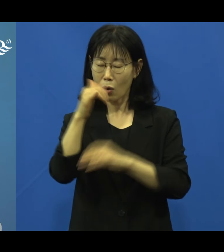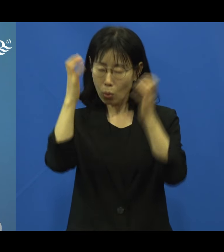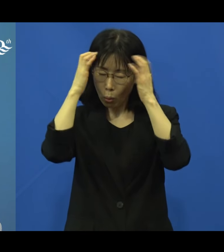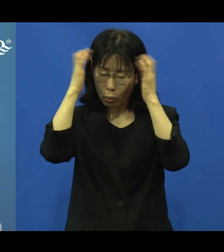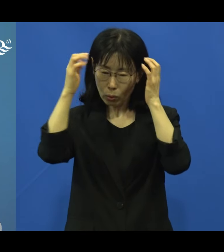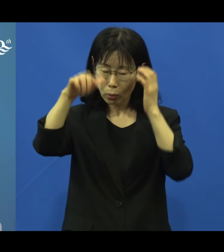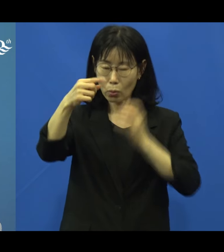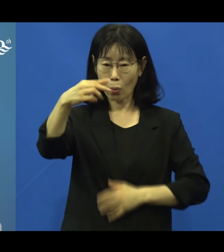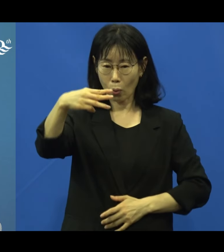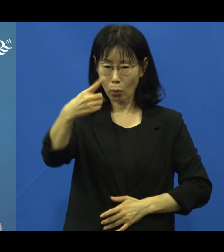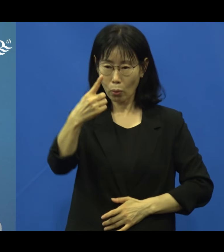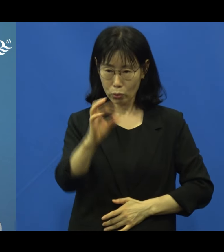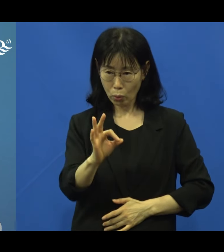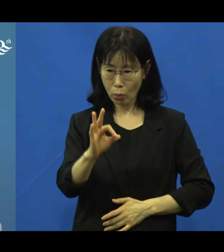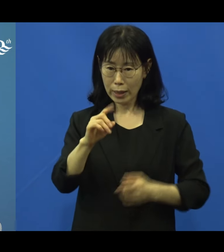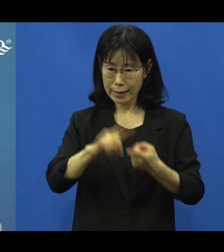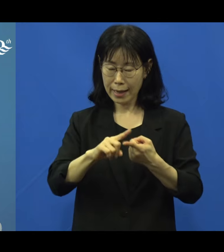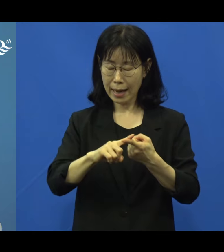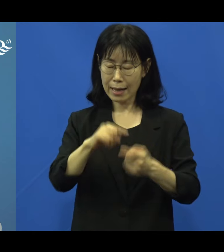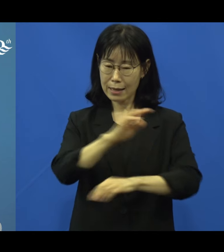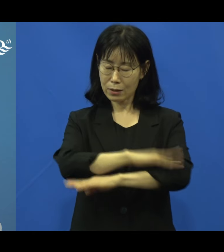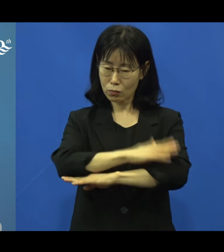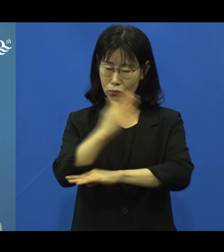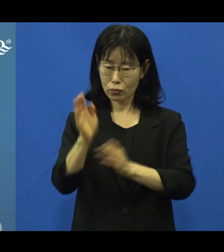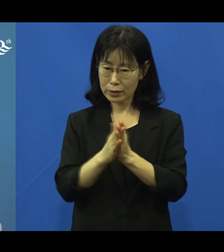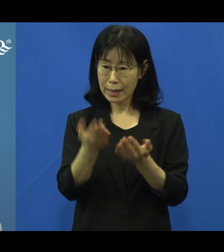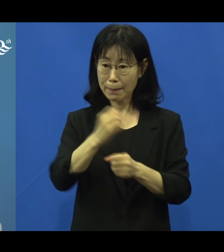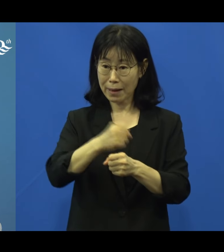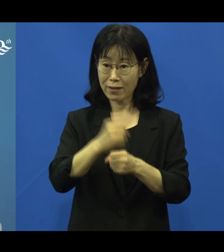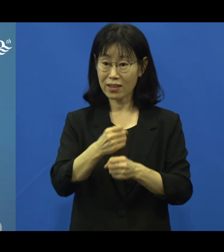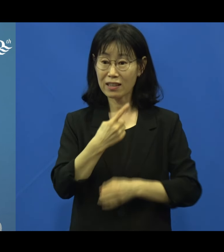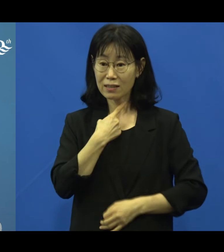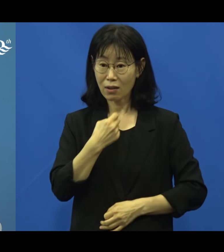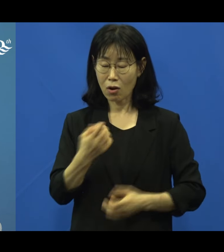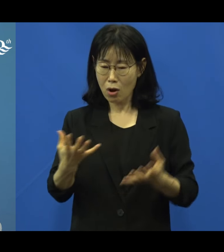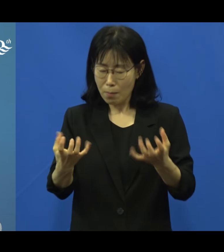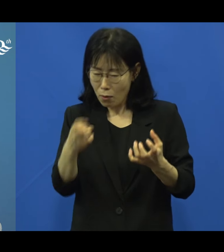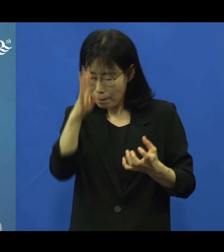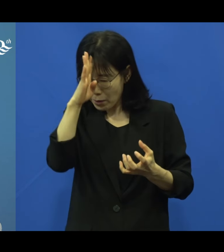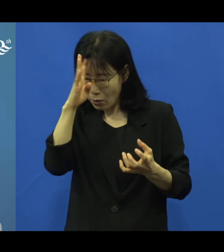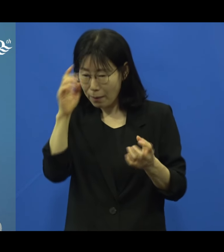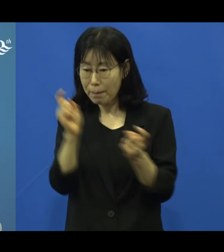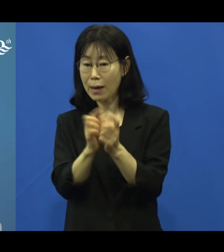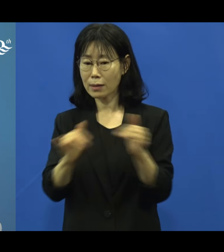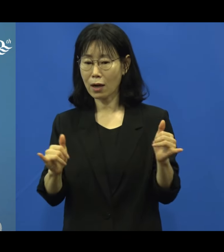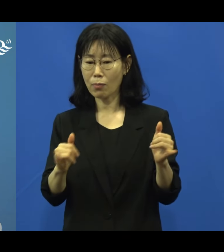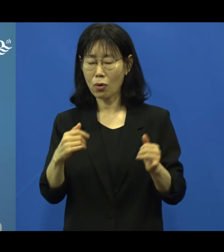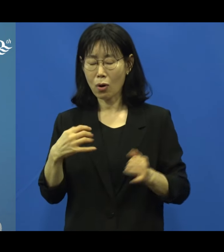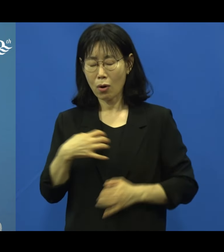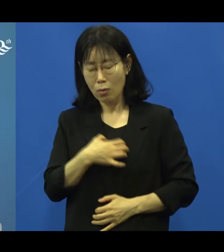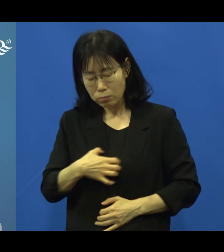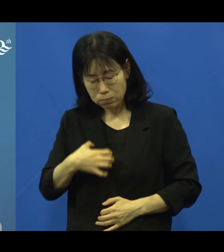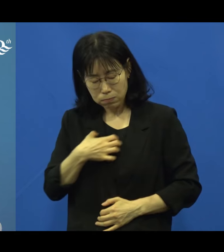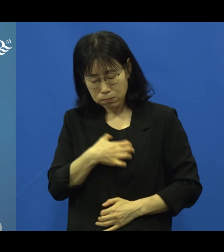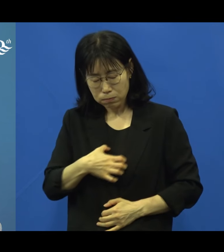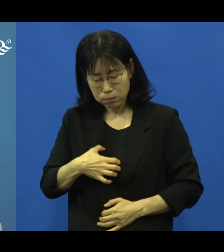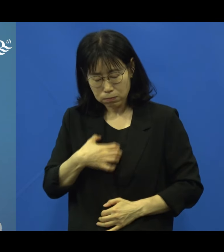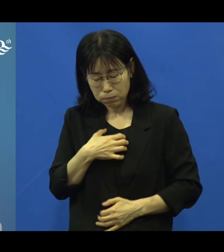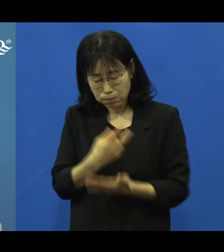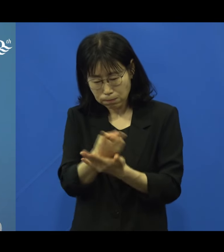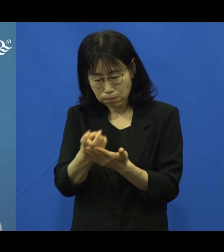환자들의 가장 심각한 결함은 고통을 느끼지 못한다는 거예요. 그러니까 우리는 고통을 느끼는 걸, 고통을